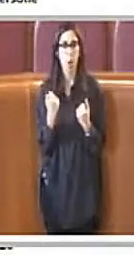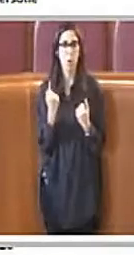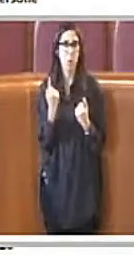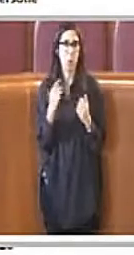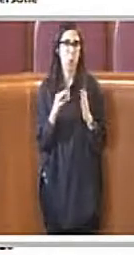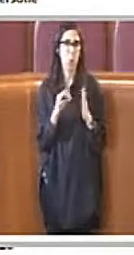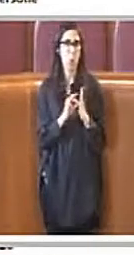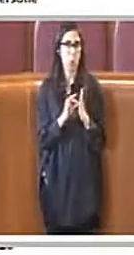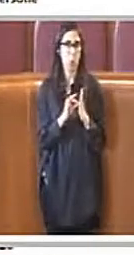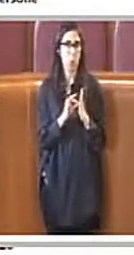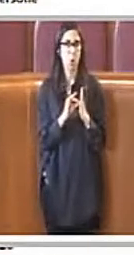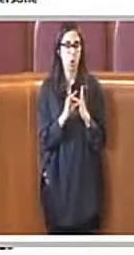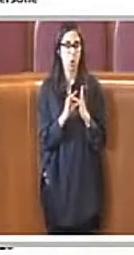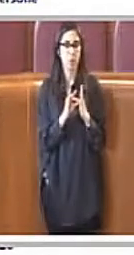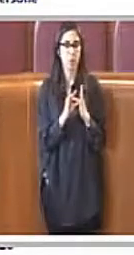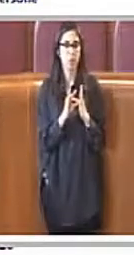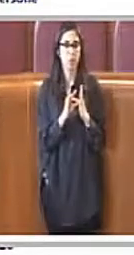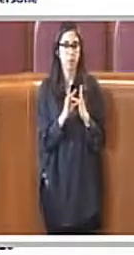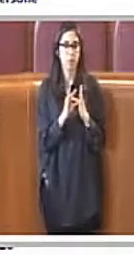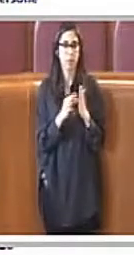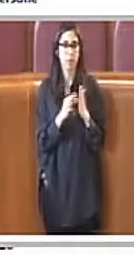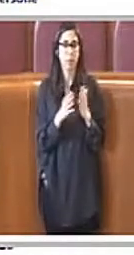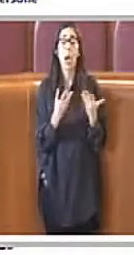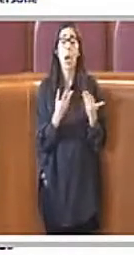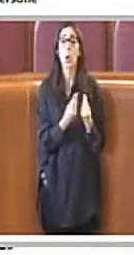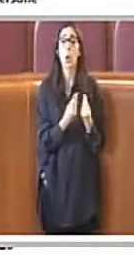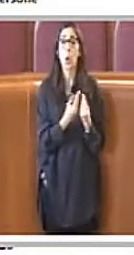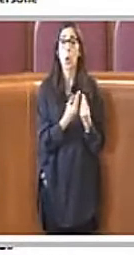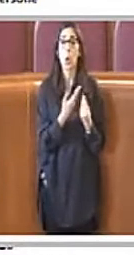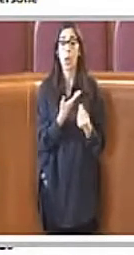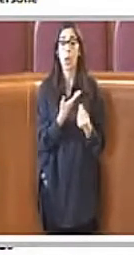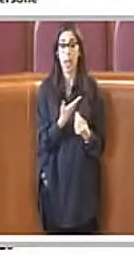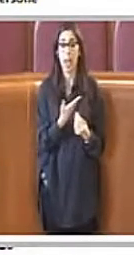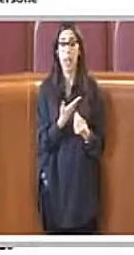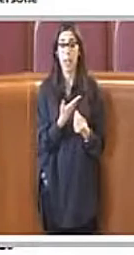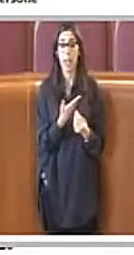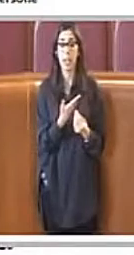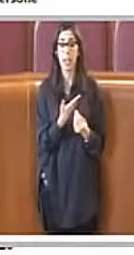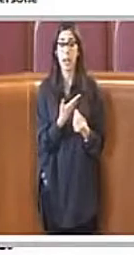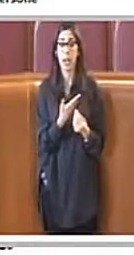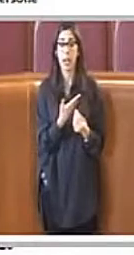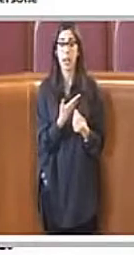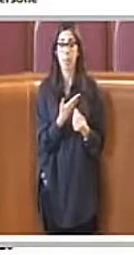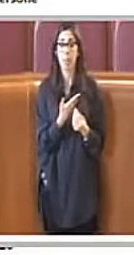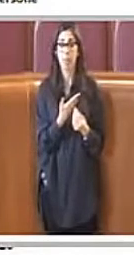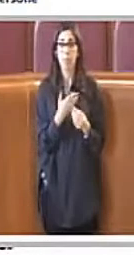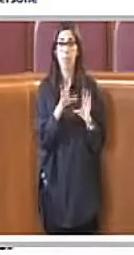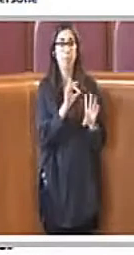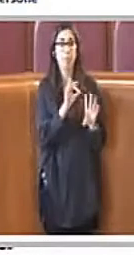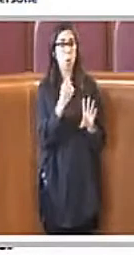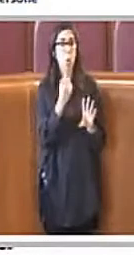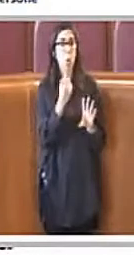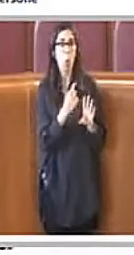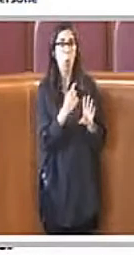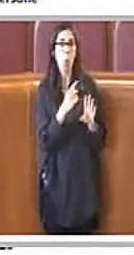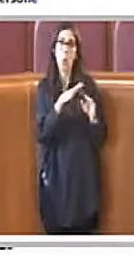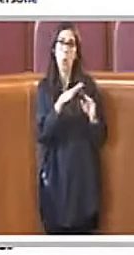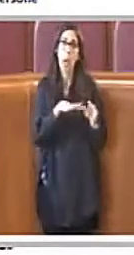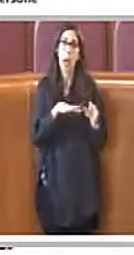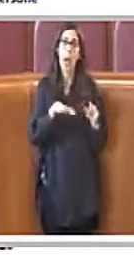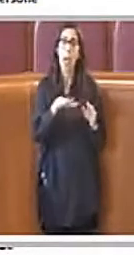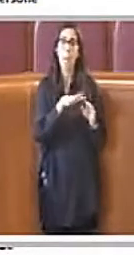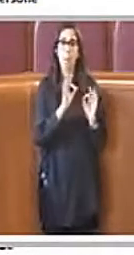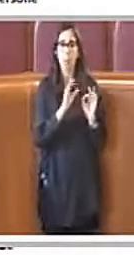di tutto, la collega ha preso, un ambito, una materia che è quello appunto delle